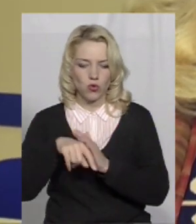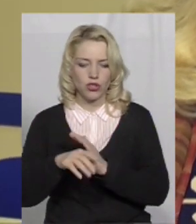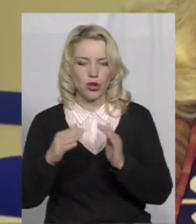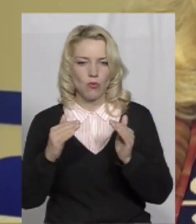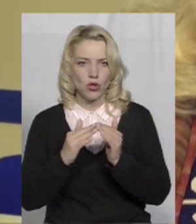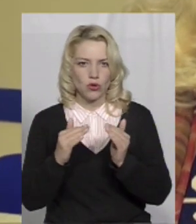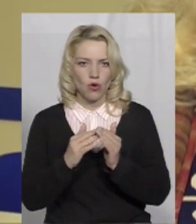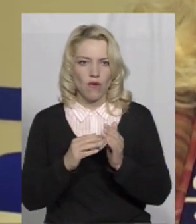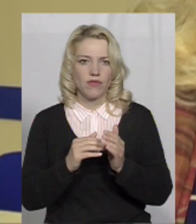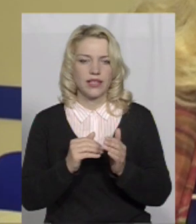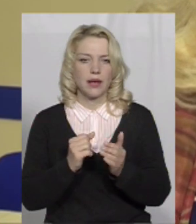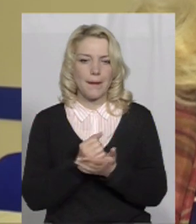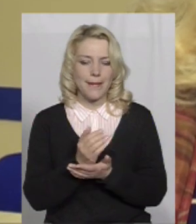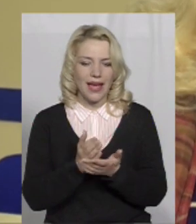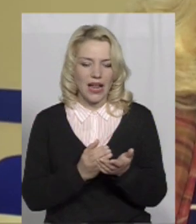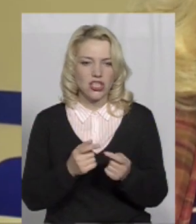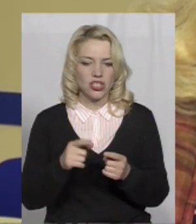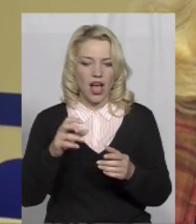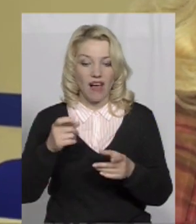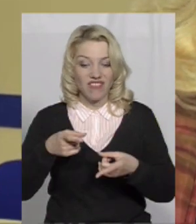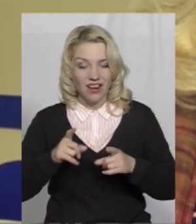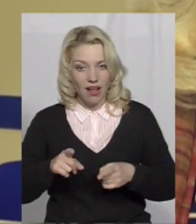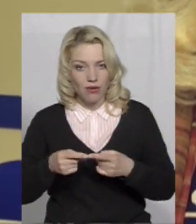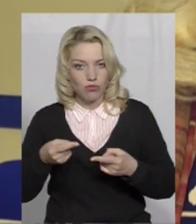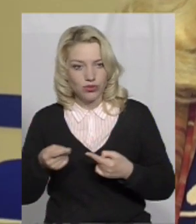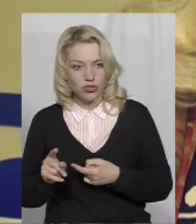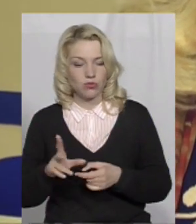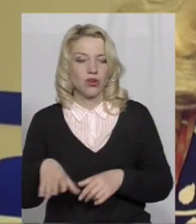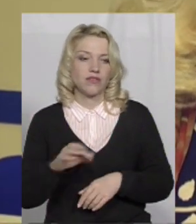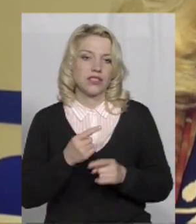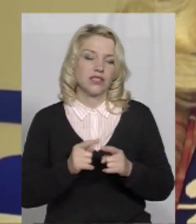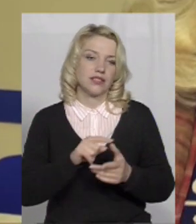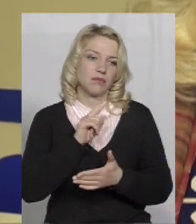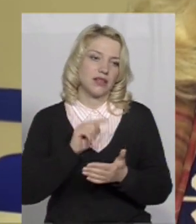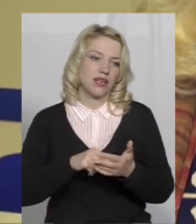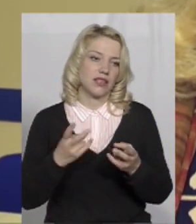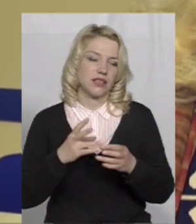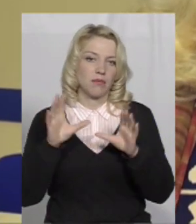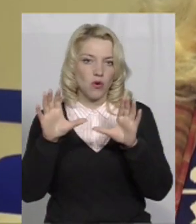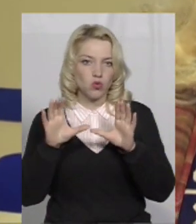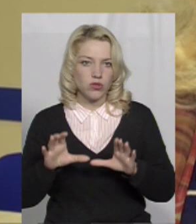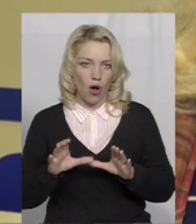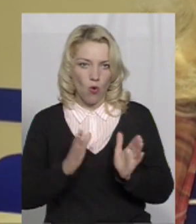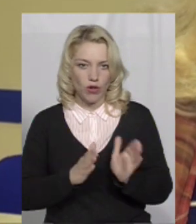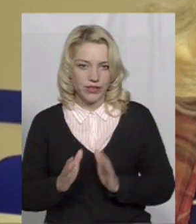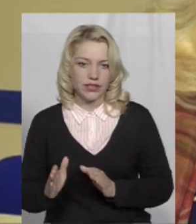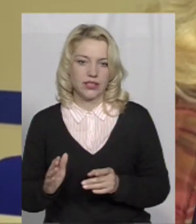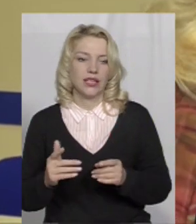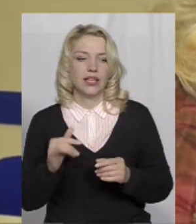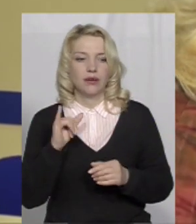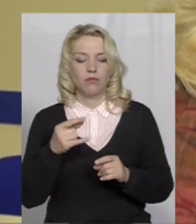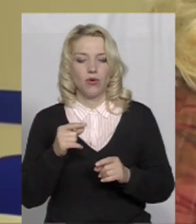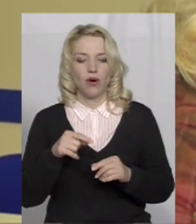це виходить трохи інше. Тому ці всі питання треба якось законити, бо